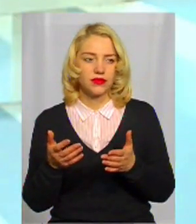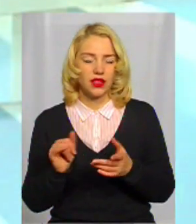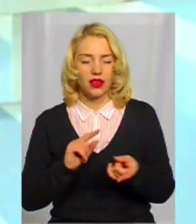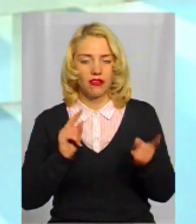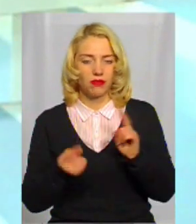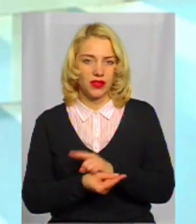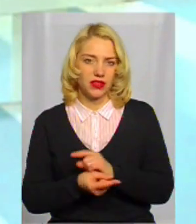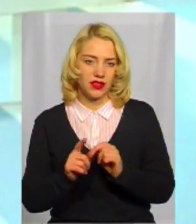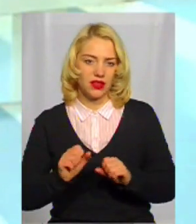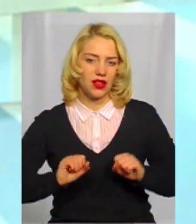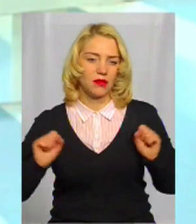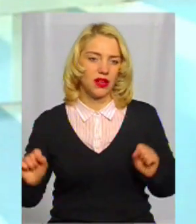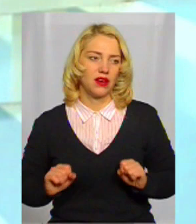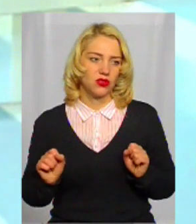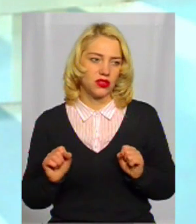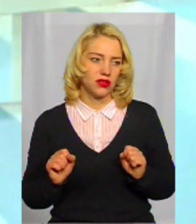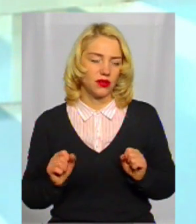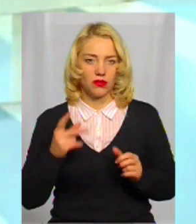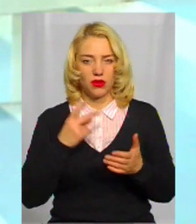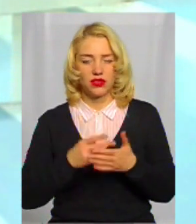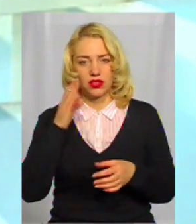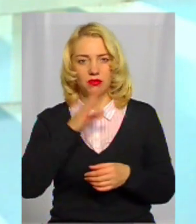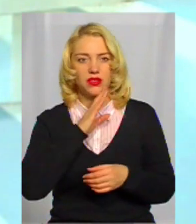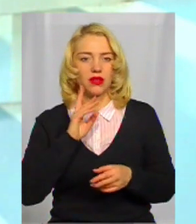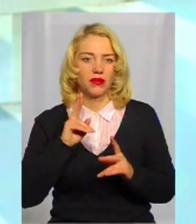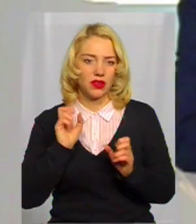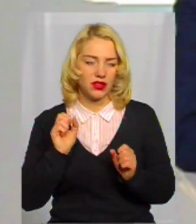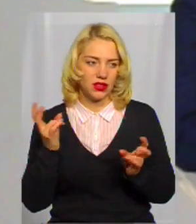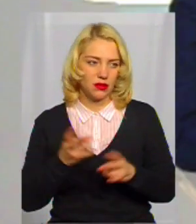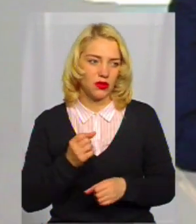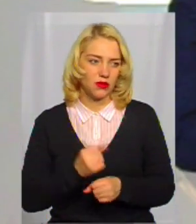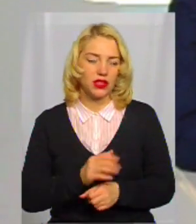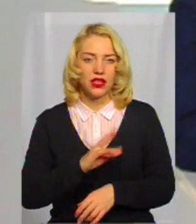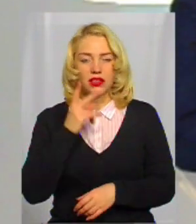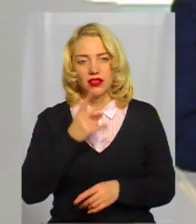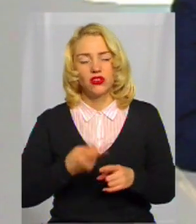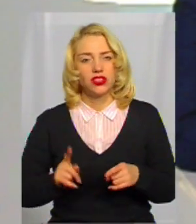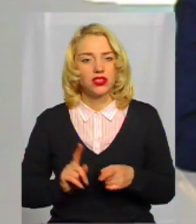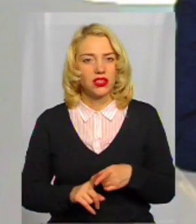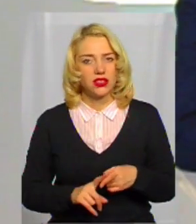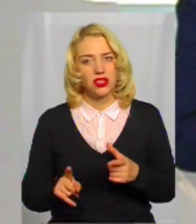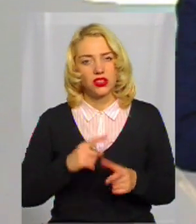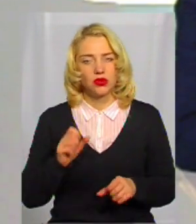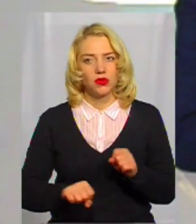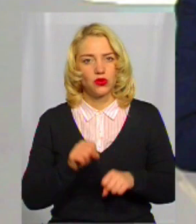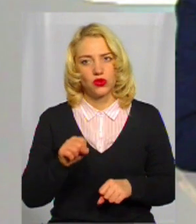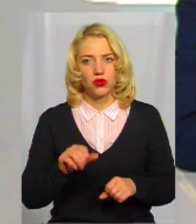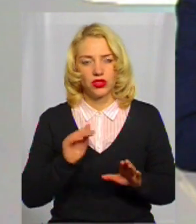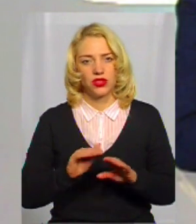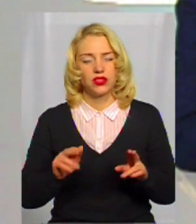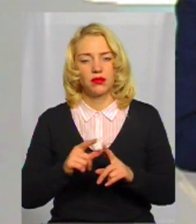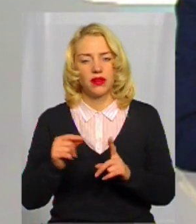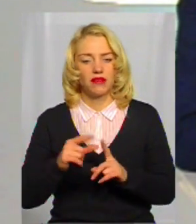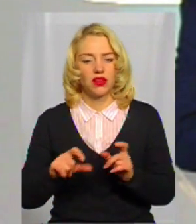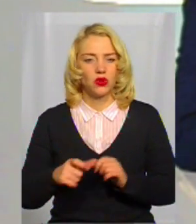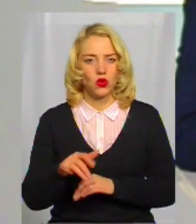навпаки намагаються показати батькам, як треба робити. А от не дивлячись на це, чи порушують діти правила дорожнього